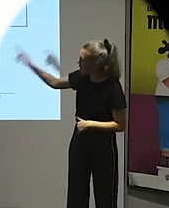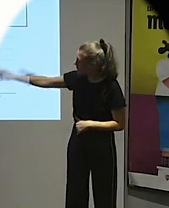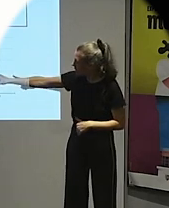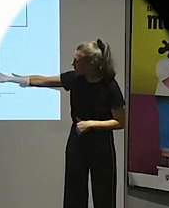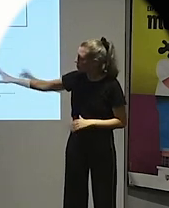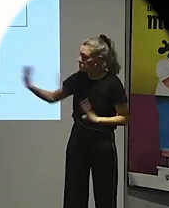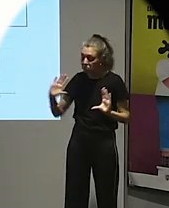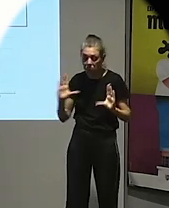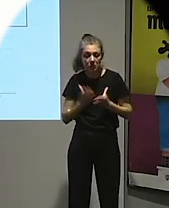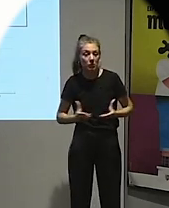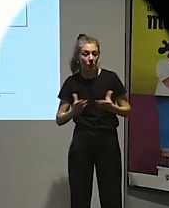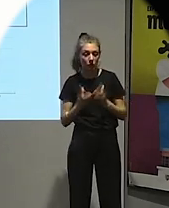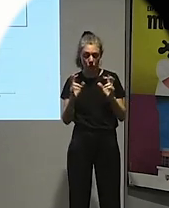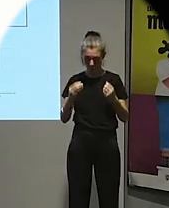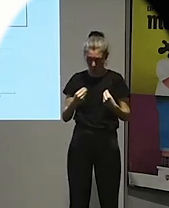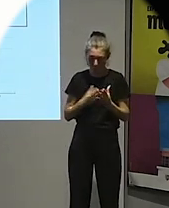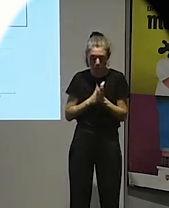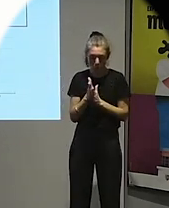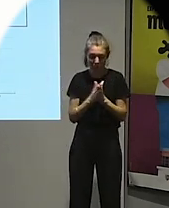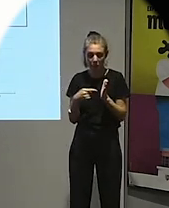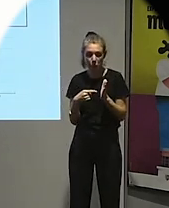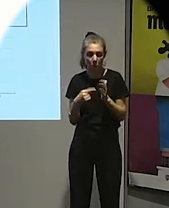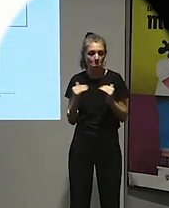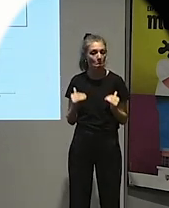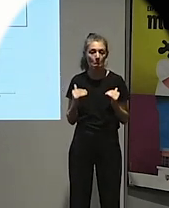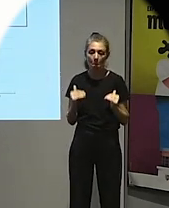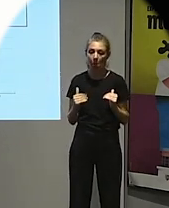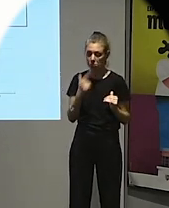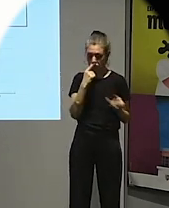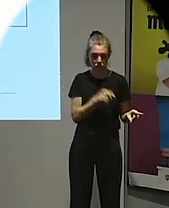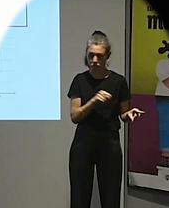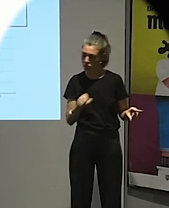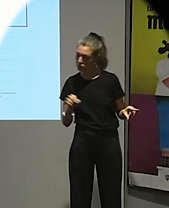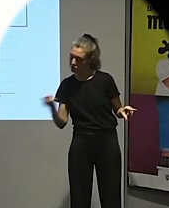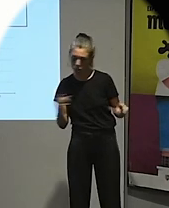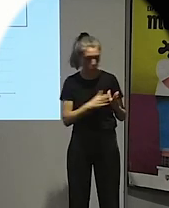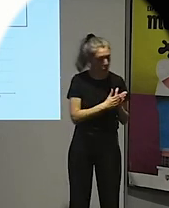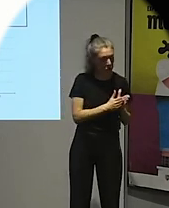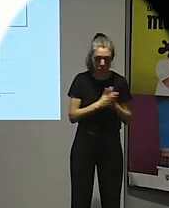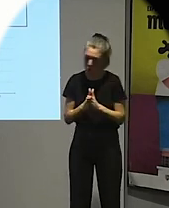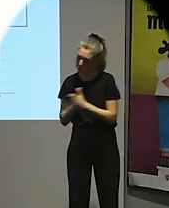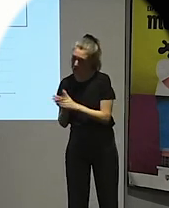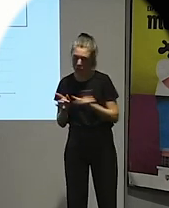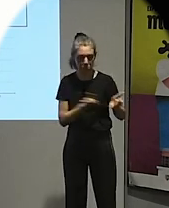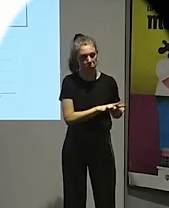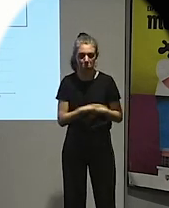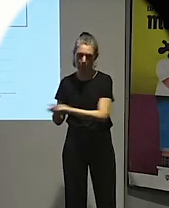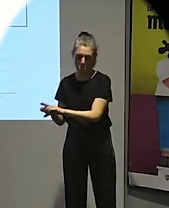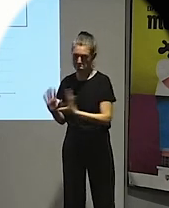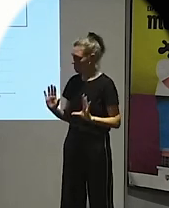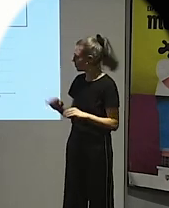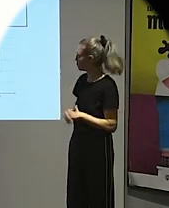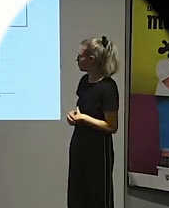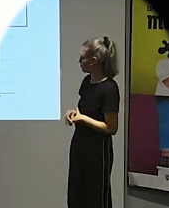vraiment eu de changement en termes de motivation dans le programme. Ça veut dire que tout le monde a été aussi bien motivé du début jusqu'à la fin. Donc ça, c'est une